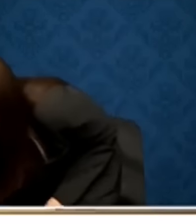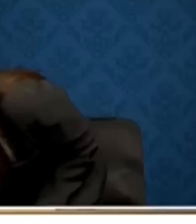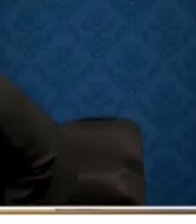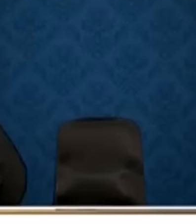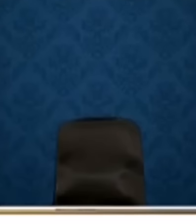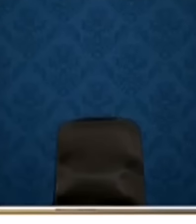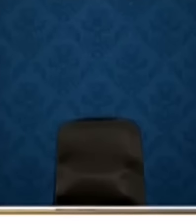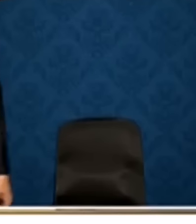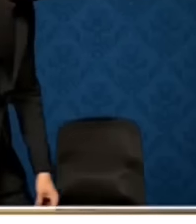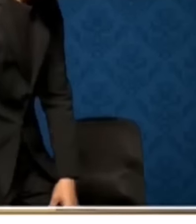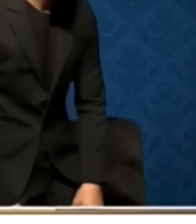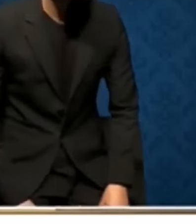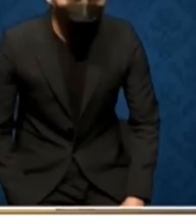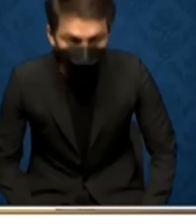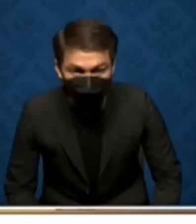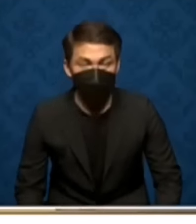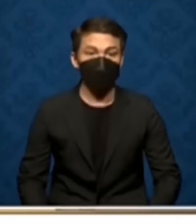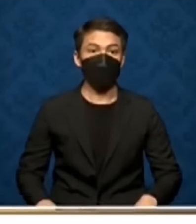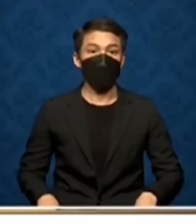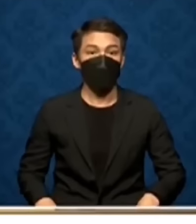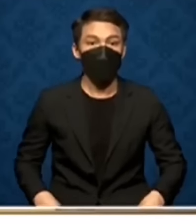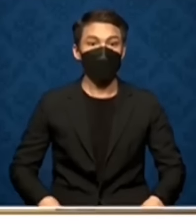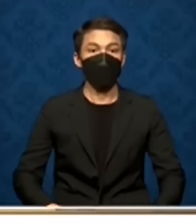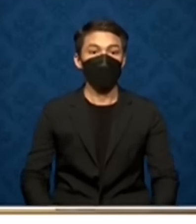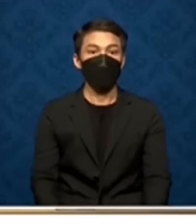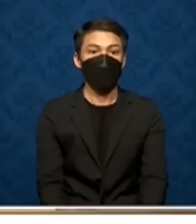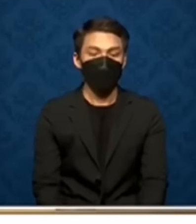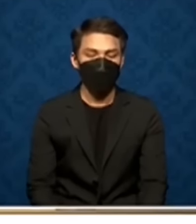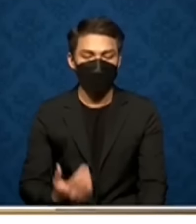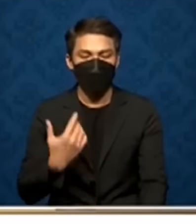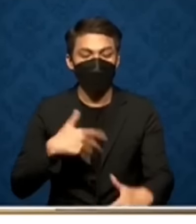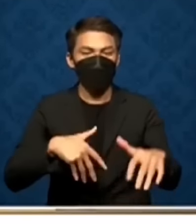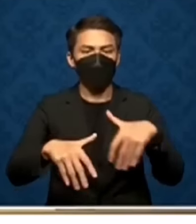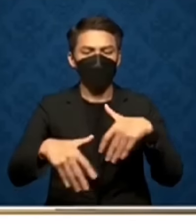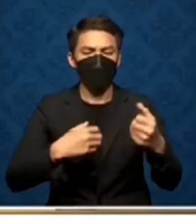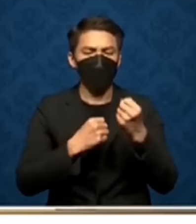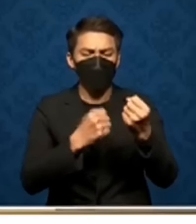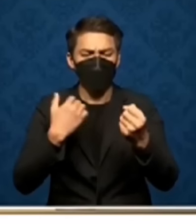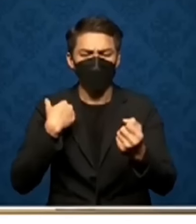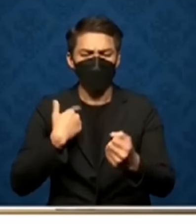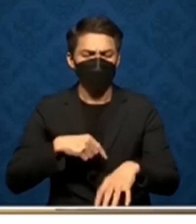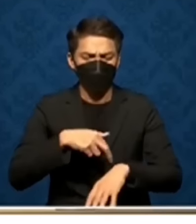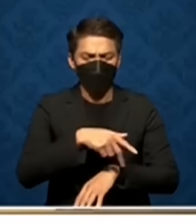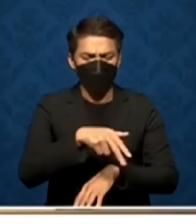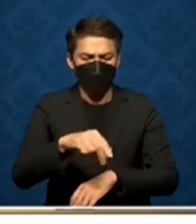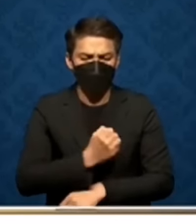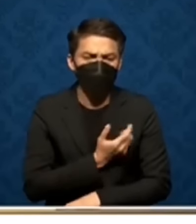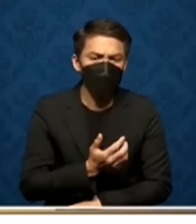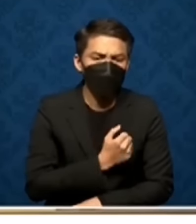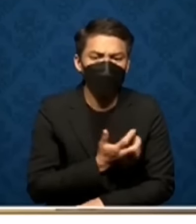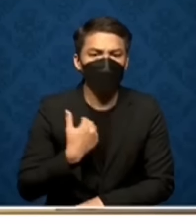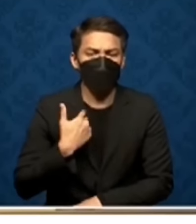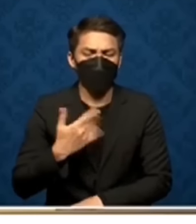ชนสู้จนบางคนเดินไม่ไหวแล้วแต่วันดีคืนดีอันนี้คือการลุก